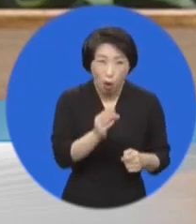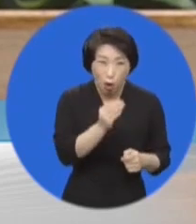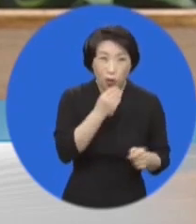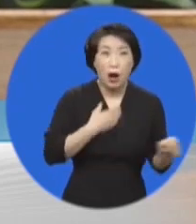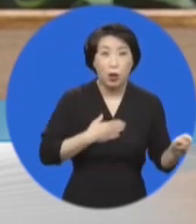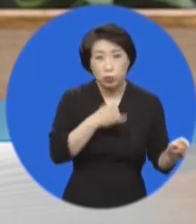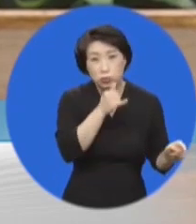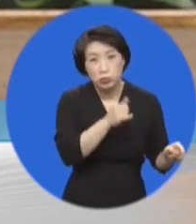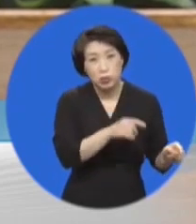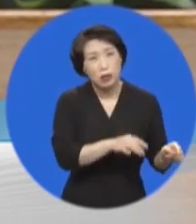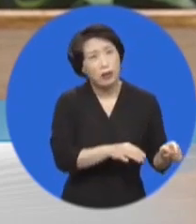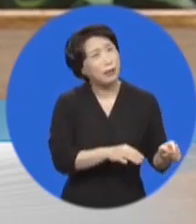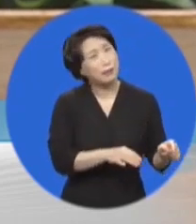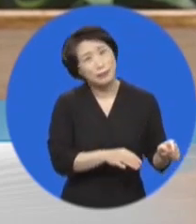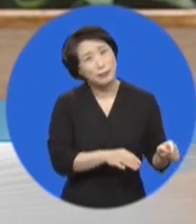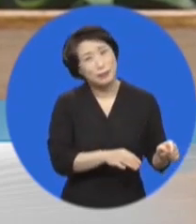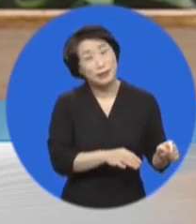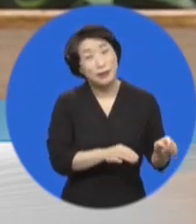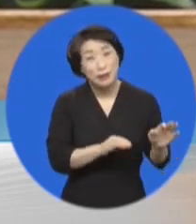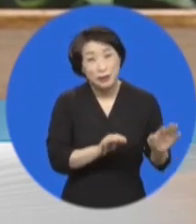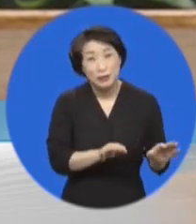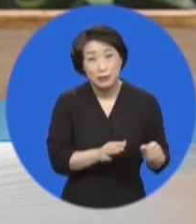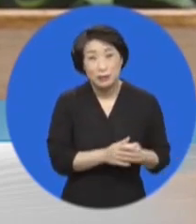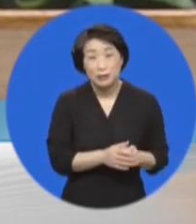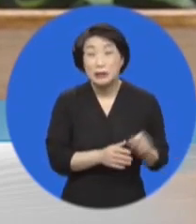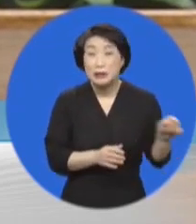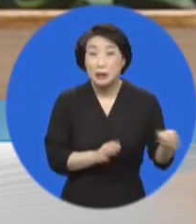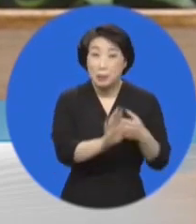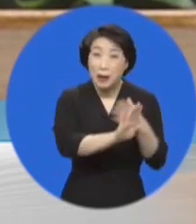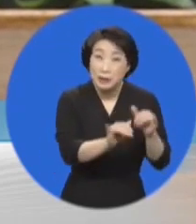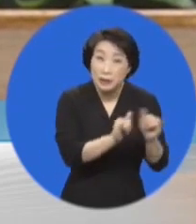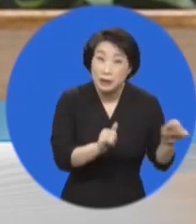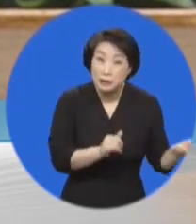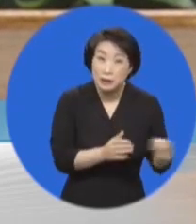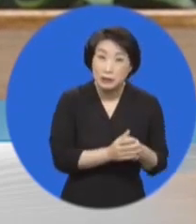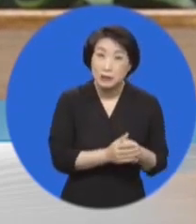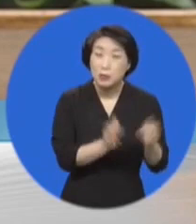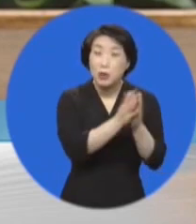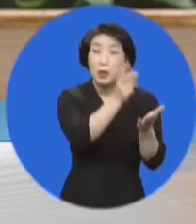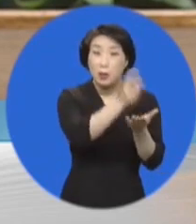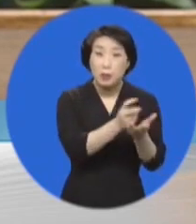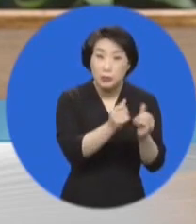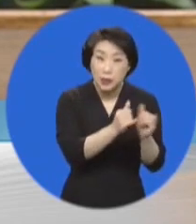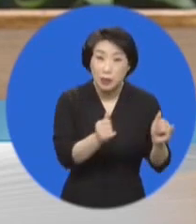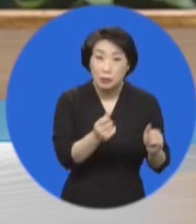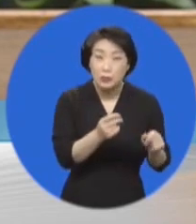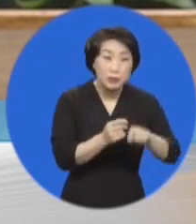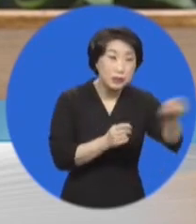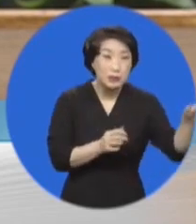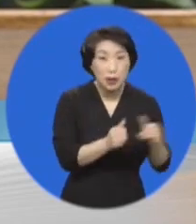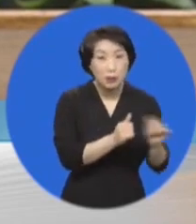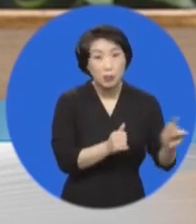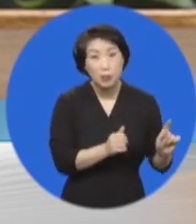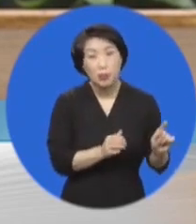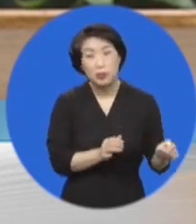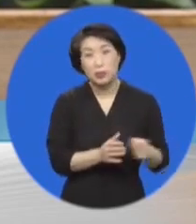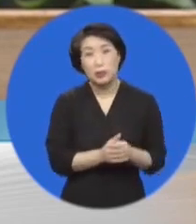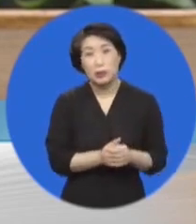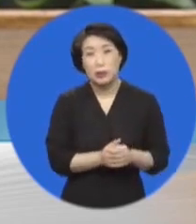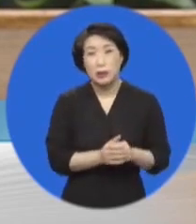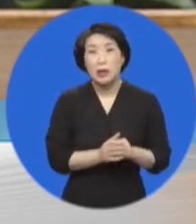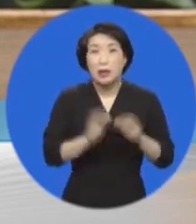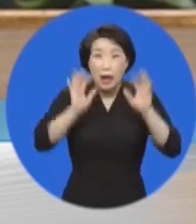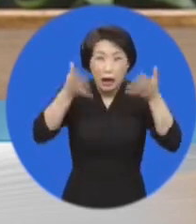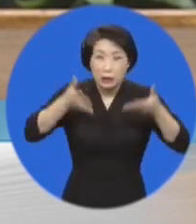고룩한처럼 그 사람은 일제히 바리새인들 이 율법사들 그 사람들은요